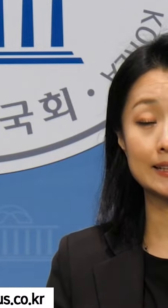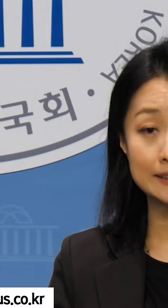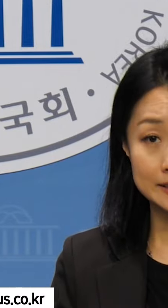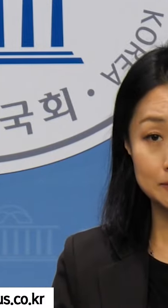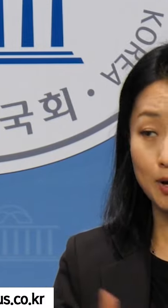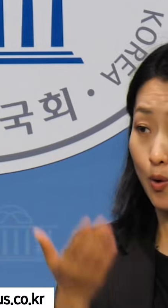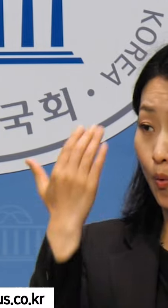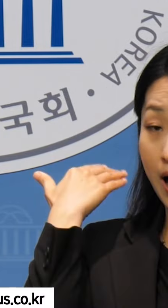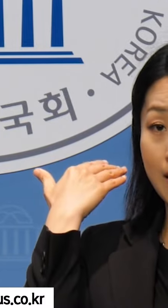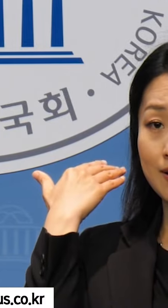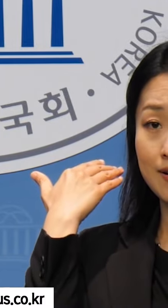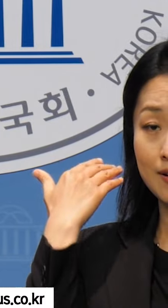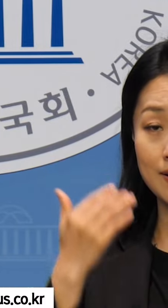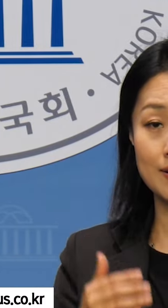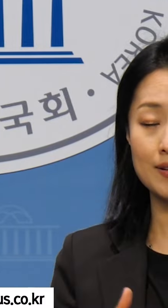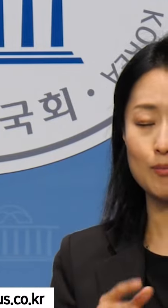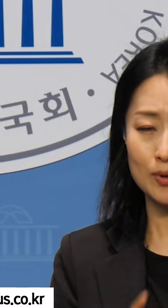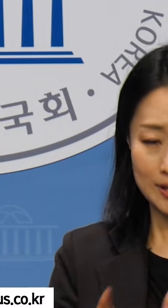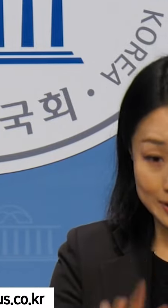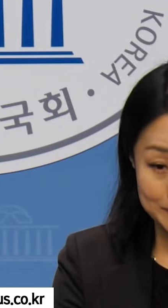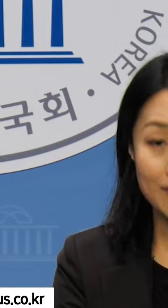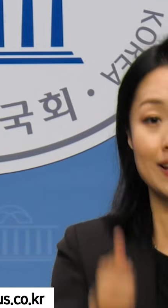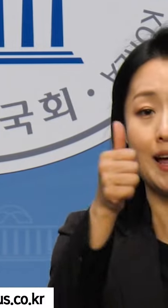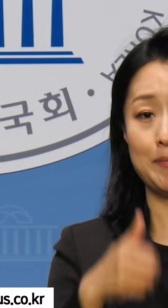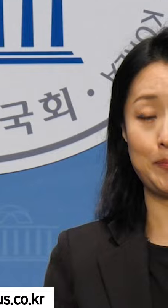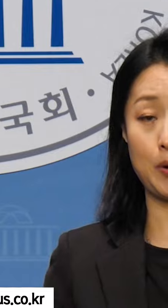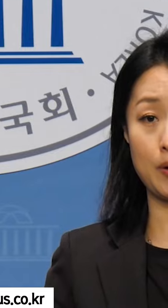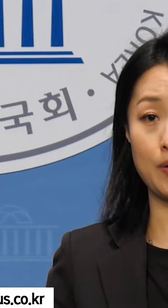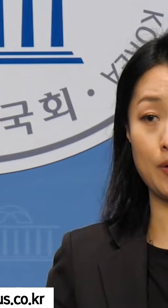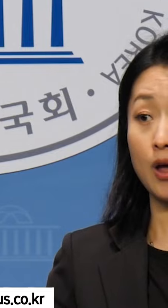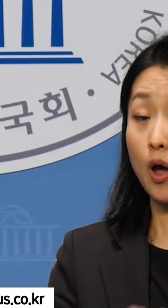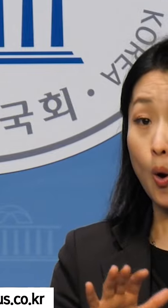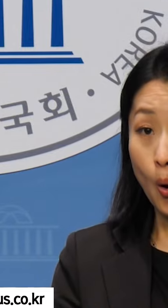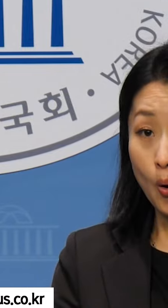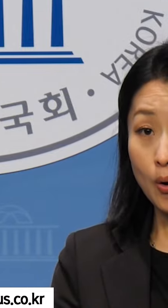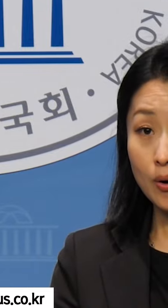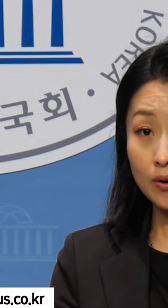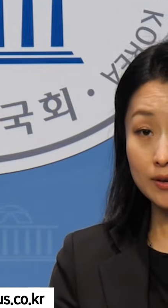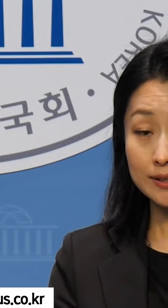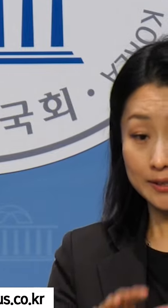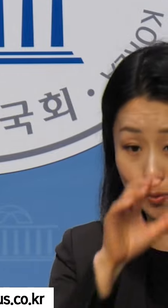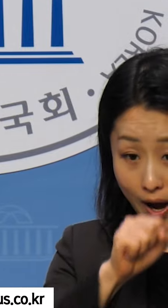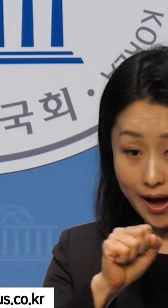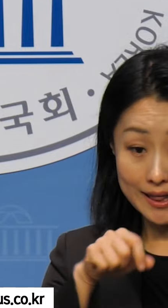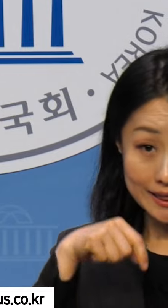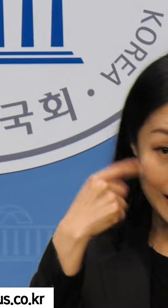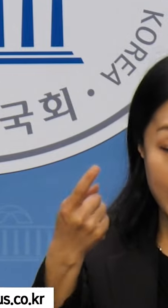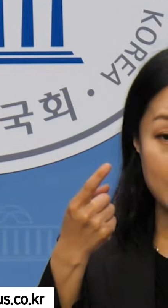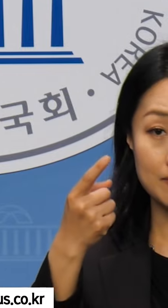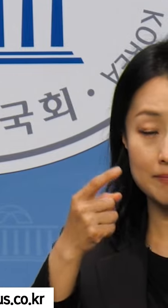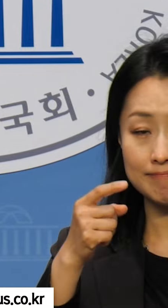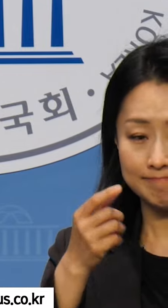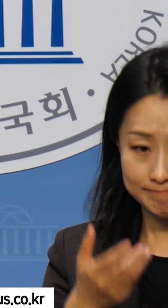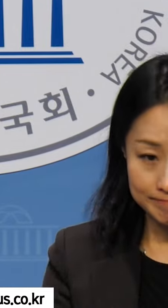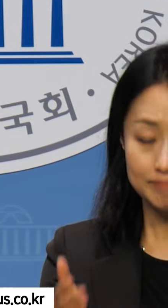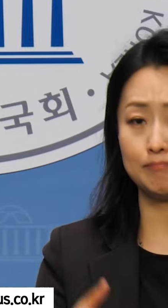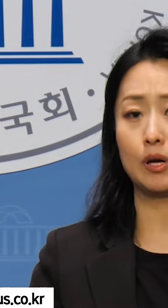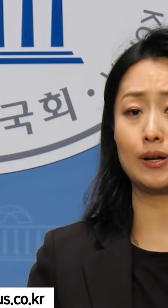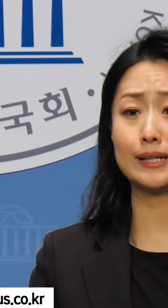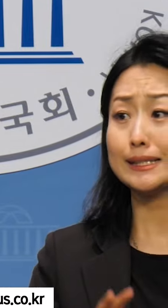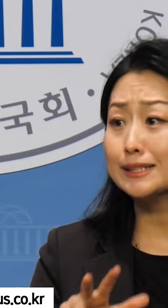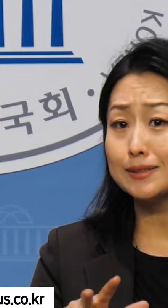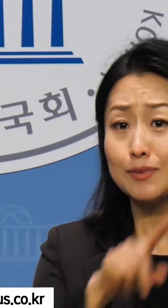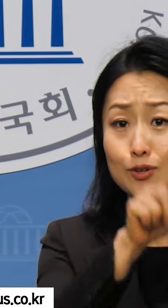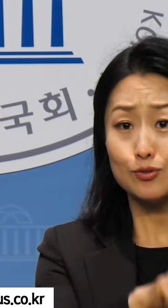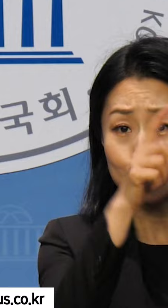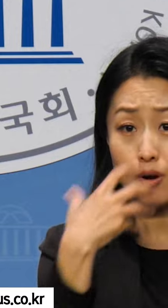현재는 과거보다 나아야 하며 오늘의 현재가 다음 세대의 미래가 되어야 합니다. 하지만 지금의 정권은